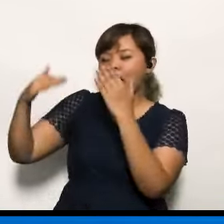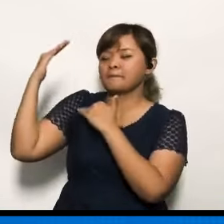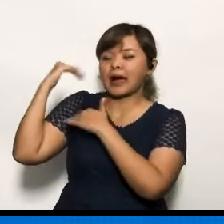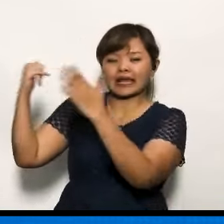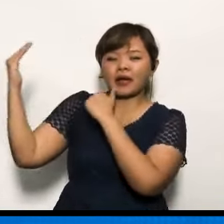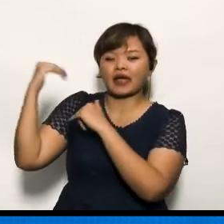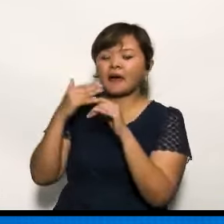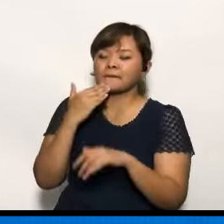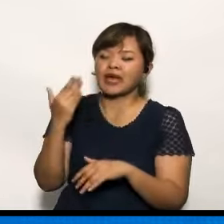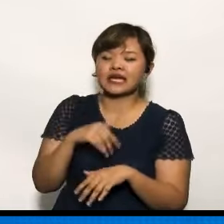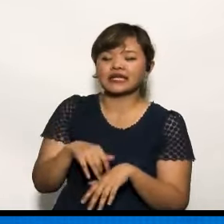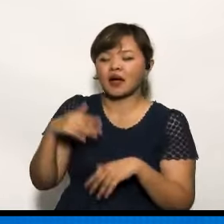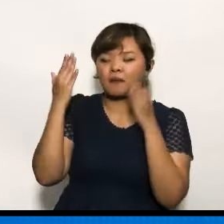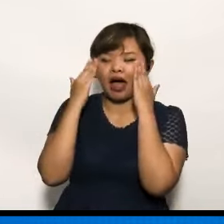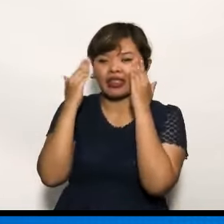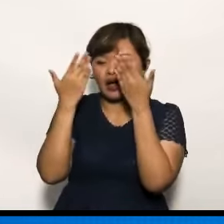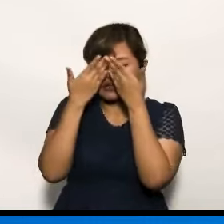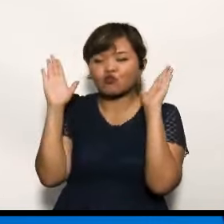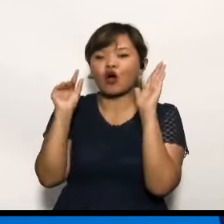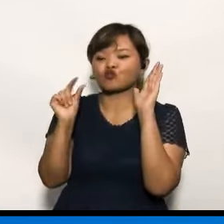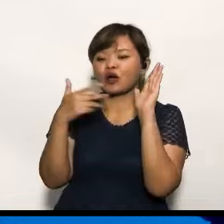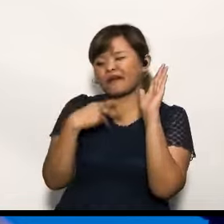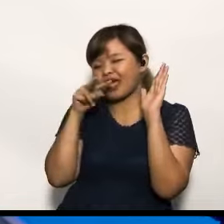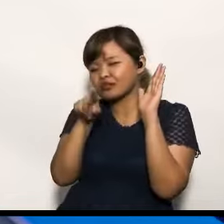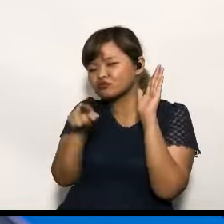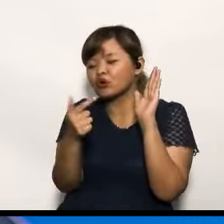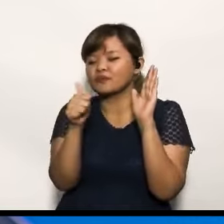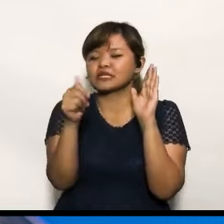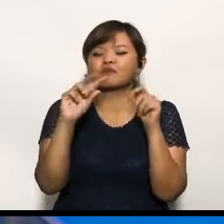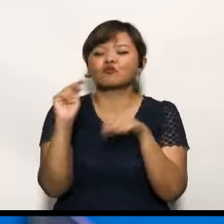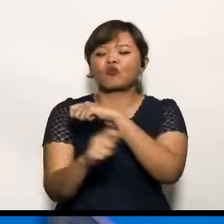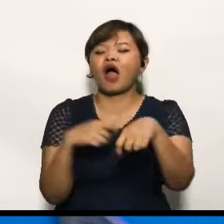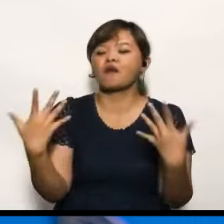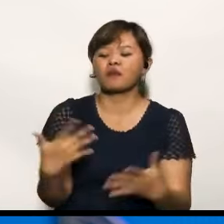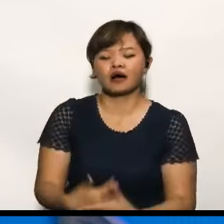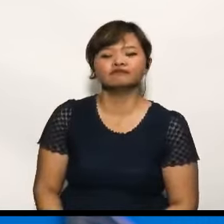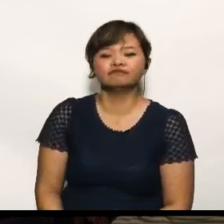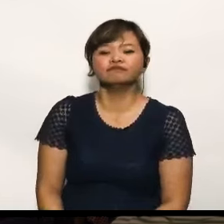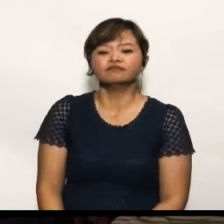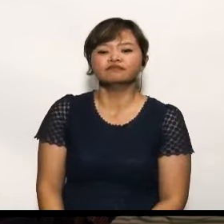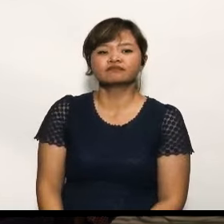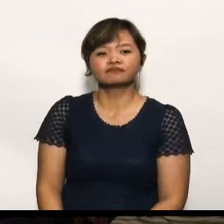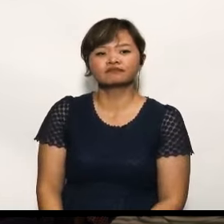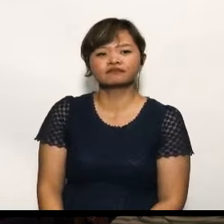orang yang punya panggilan itu matanya biasa dibukain untuk melihat sesuatu yang dia bisa rubah. Amin.